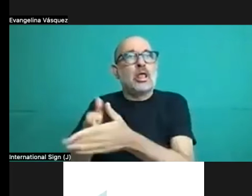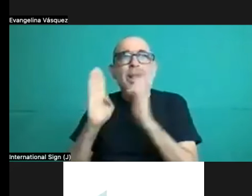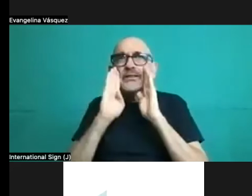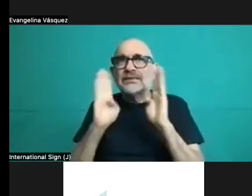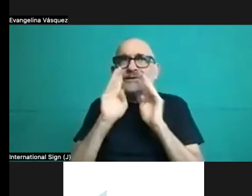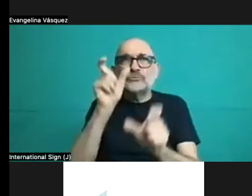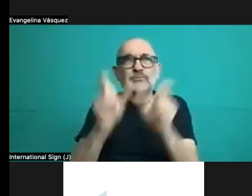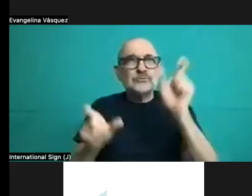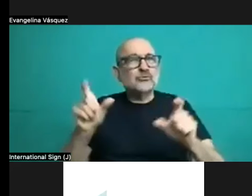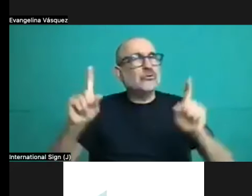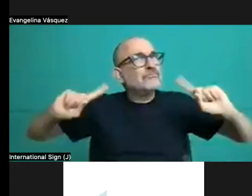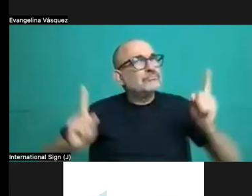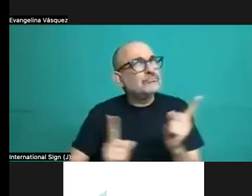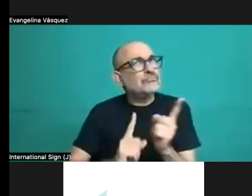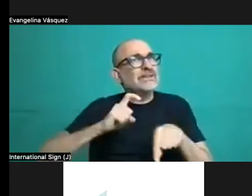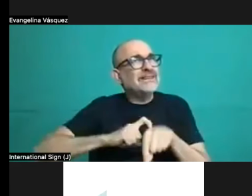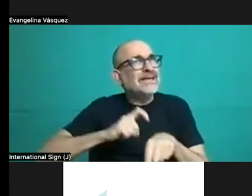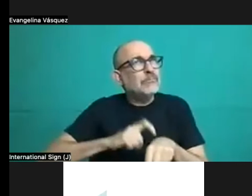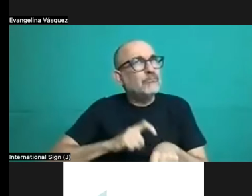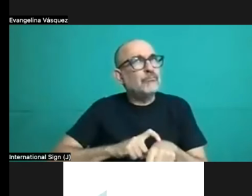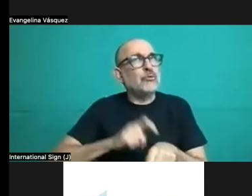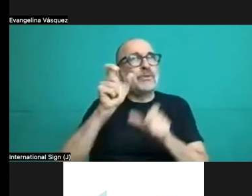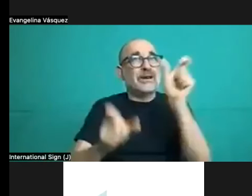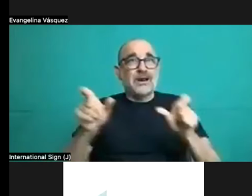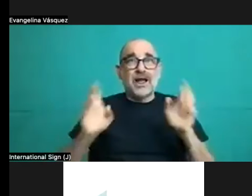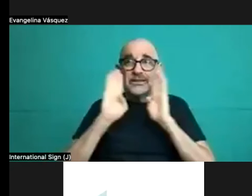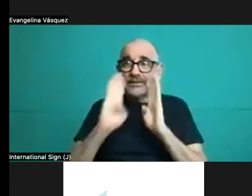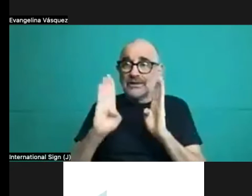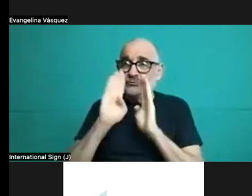l'acte professionnel pouvait se voir compromis.